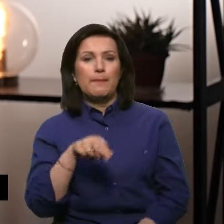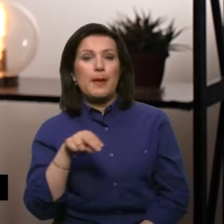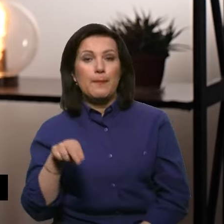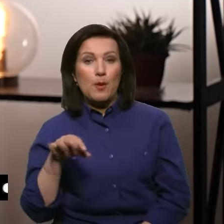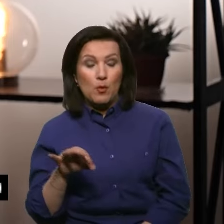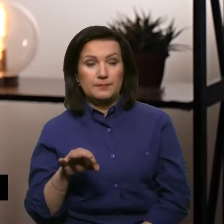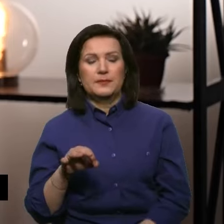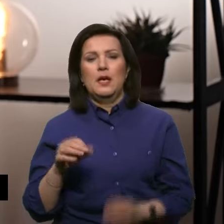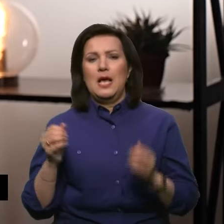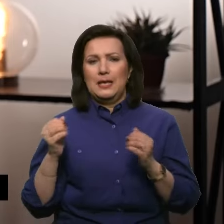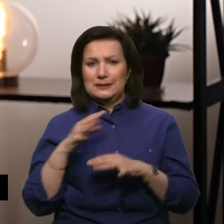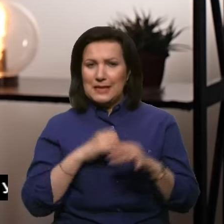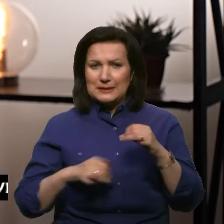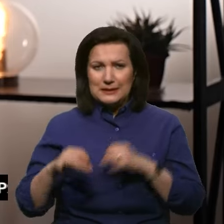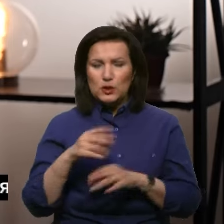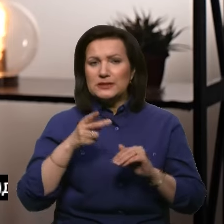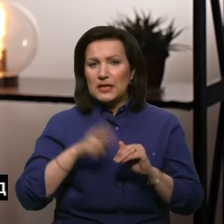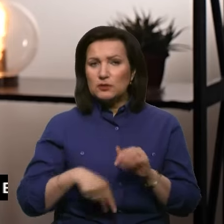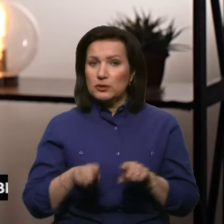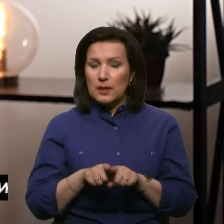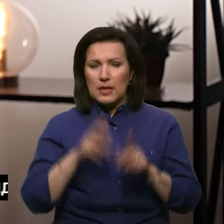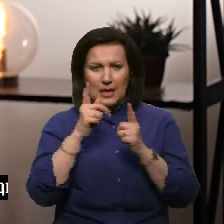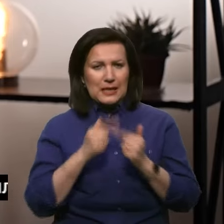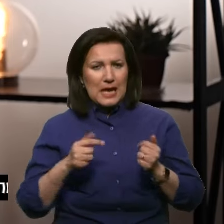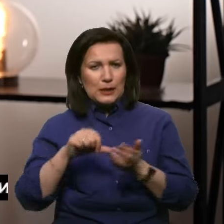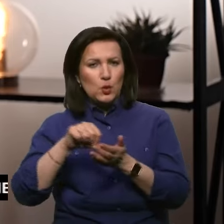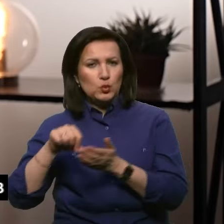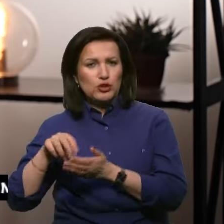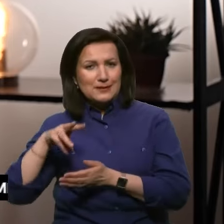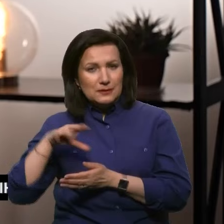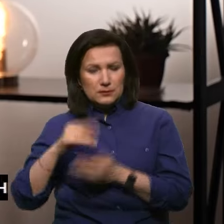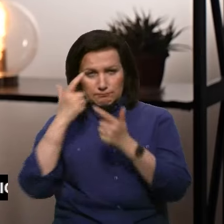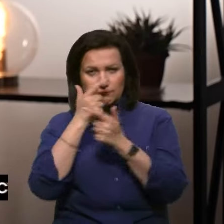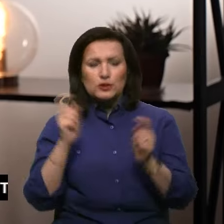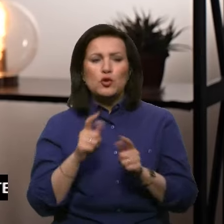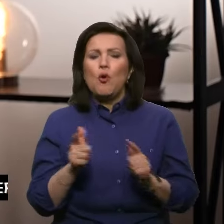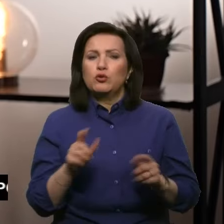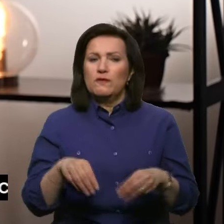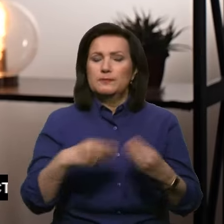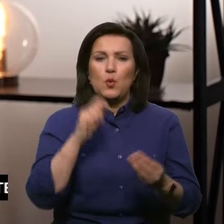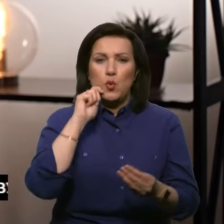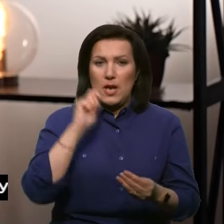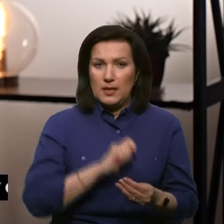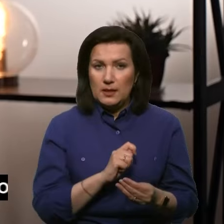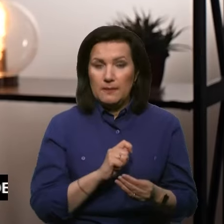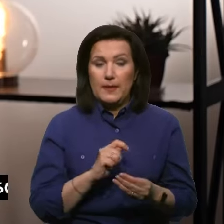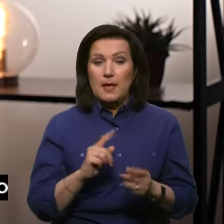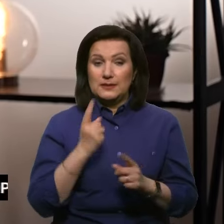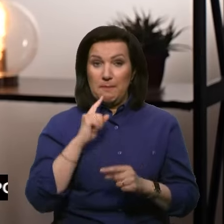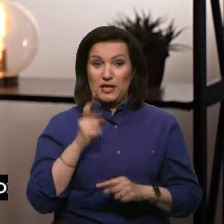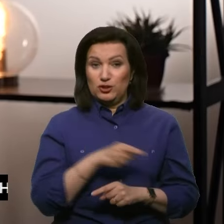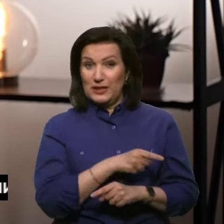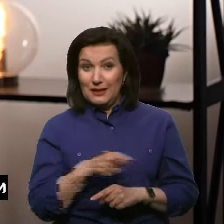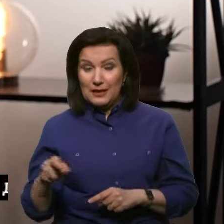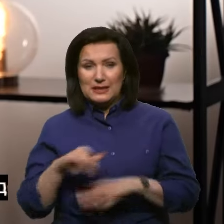оборони. Щоразу засідання контактної групи закінчувалося так. Країни-учасниці озвучували, що готові надати Україні цього разу. За перший рік